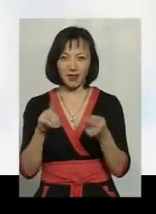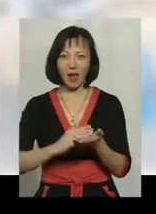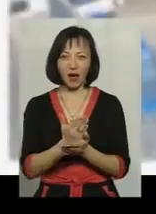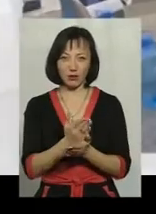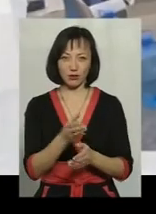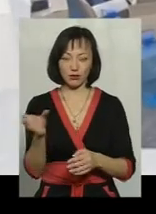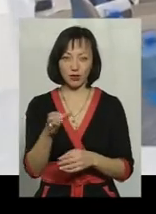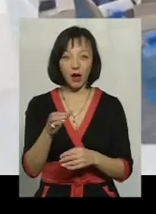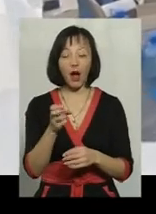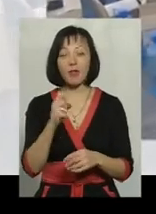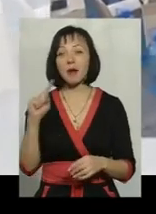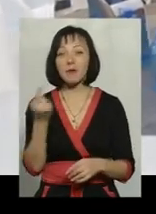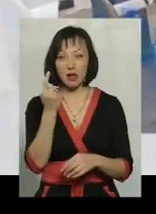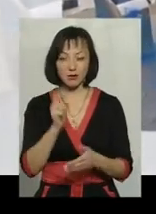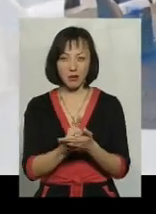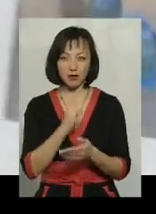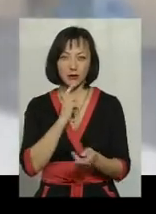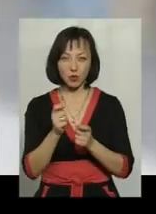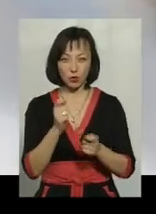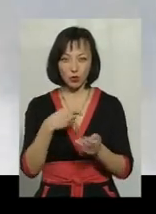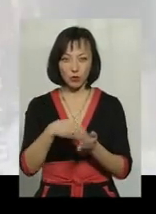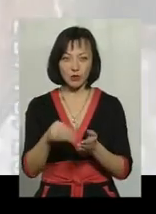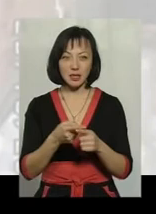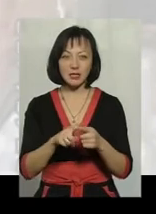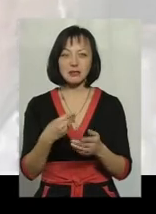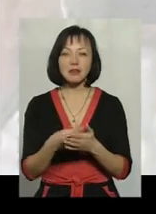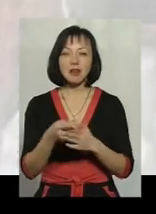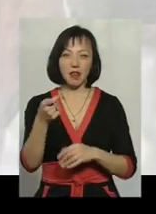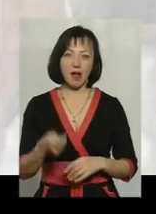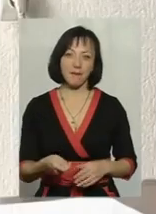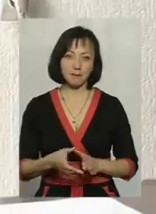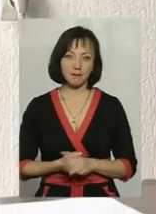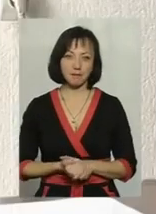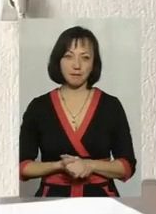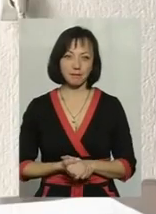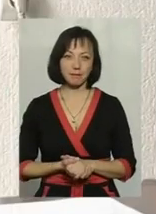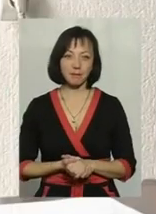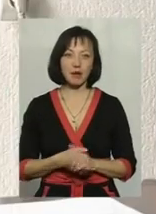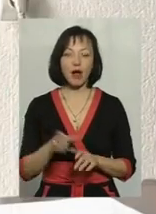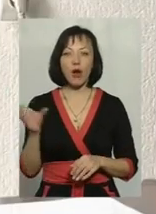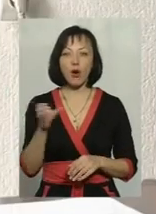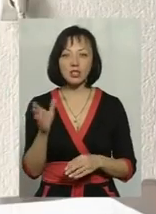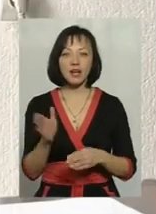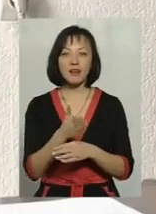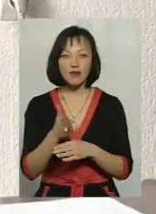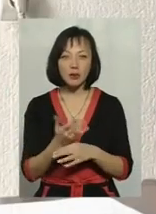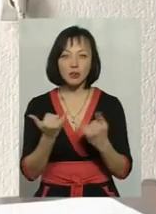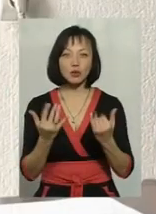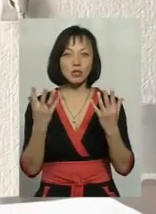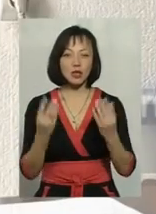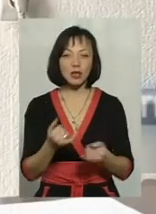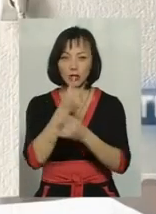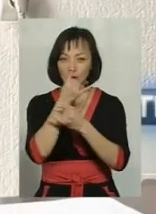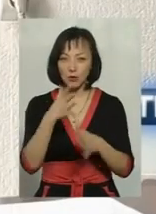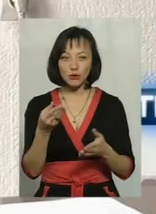якісного продукту. Та найперше, що має насторожити покупця – ціна, кажуть спеціалісти. Горілчані вироби на сьогоднішній день не